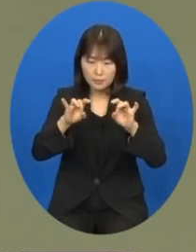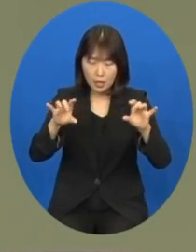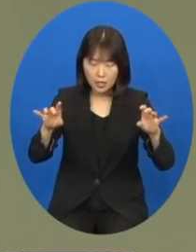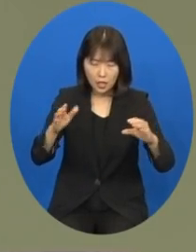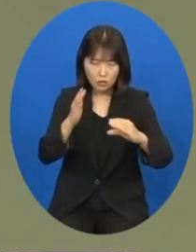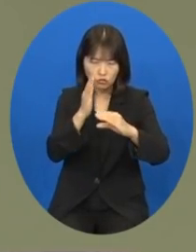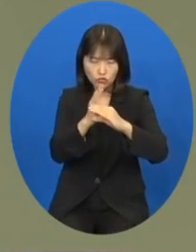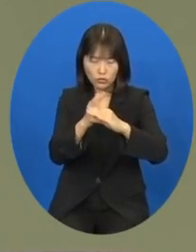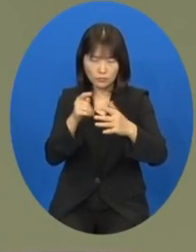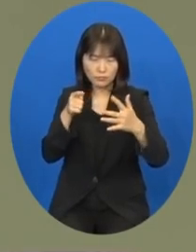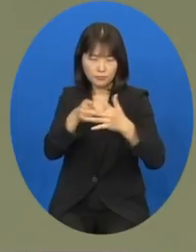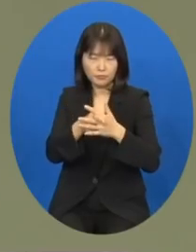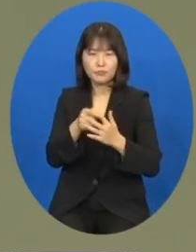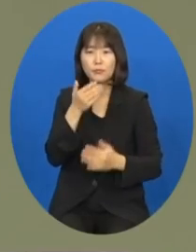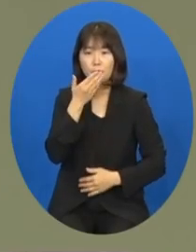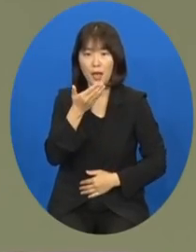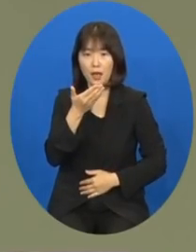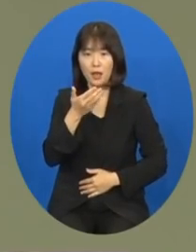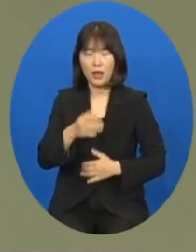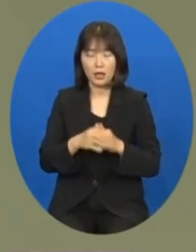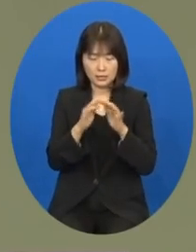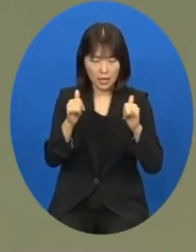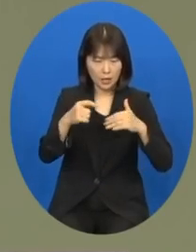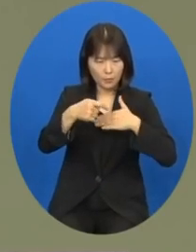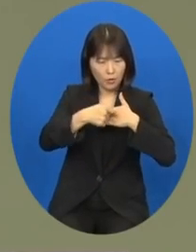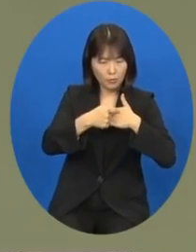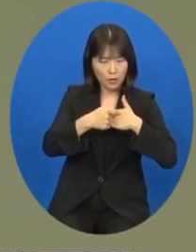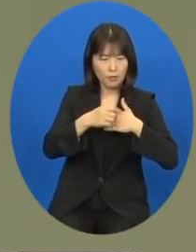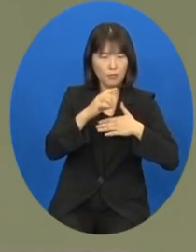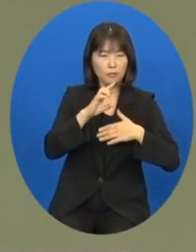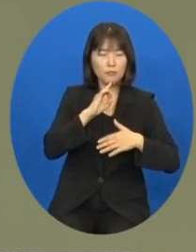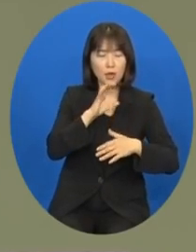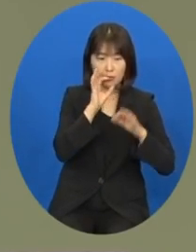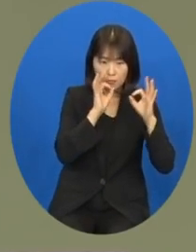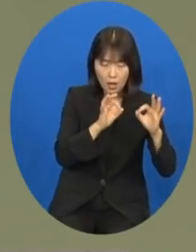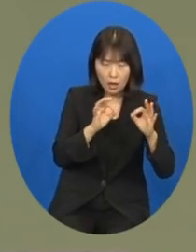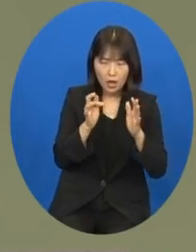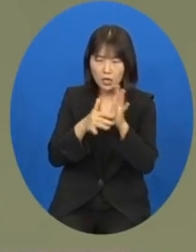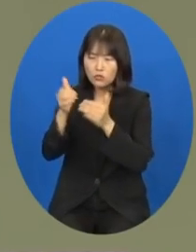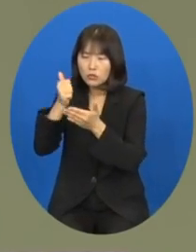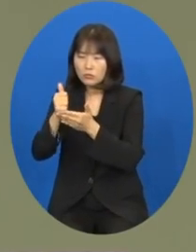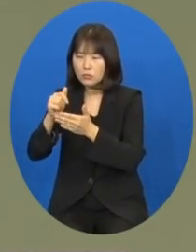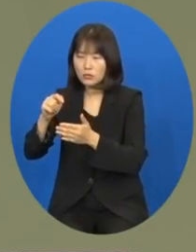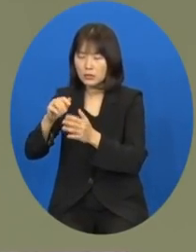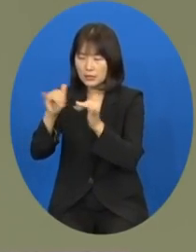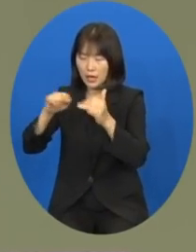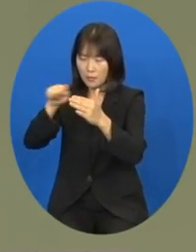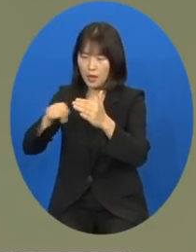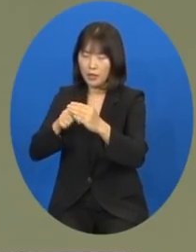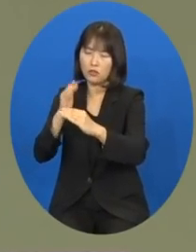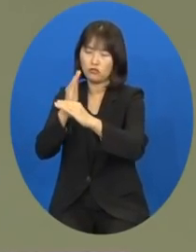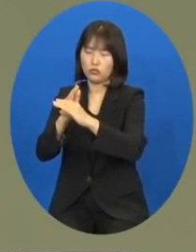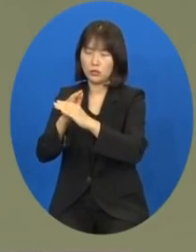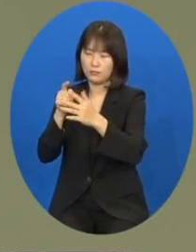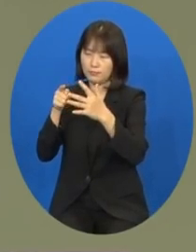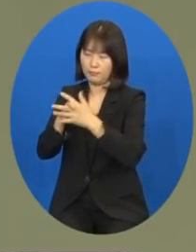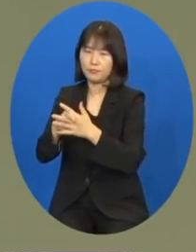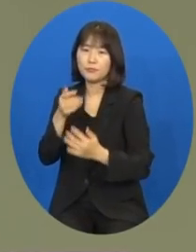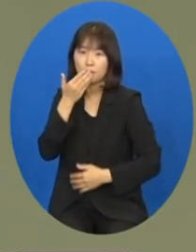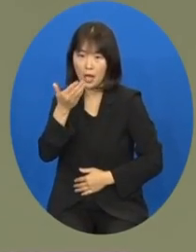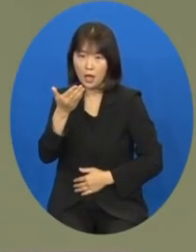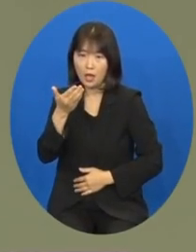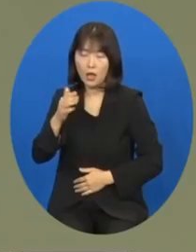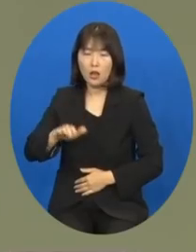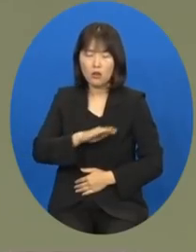분이십니다 사람은 겉모습을 보지만 60이 우리의 중심을 보세요 우리가 정말 믿음을 갖고 있는지